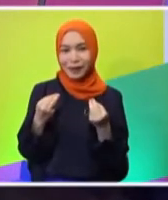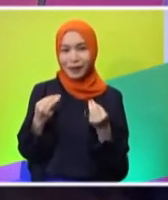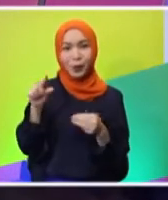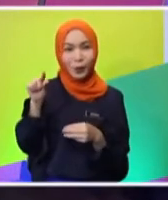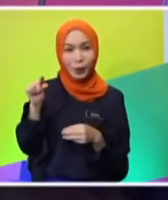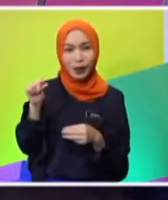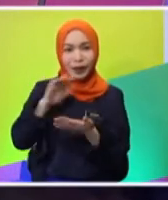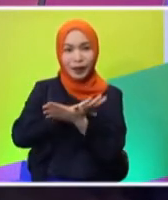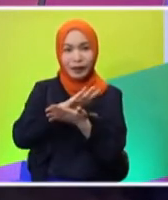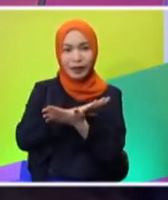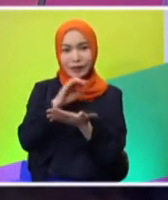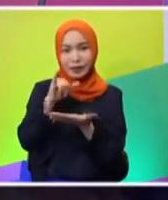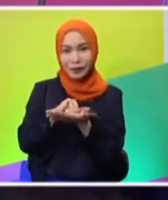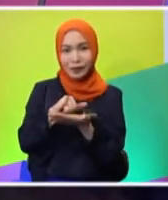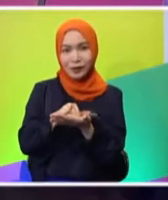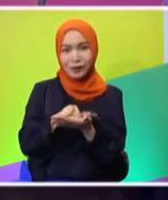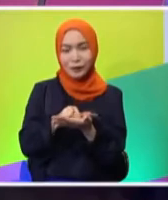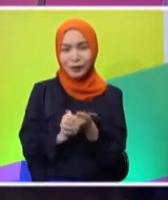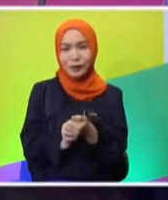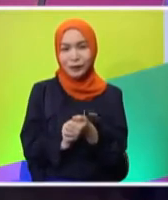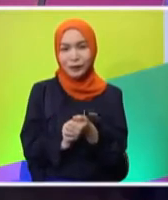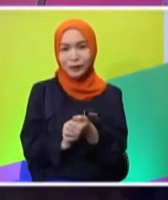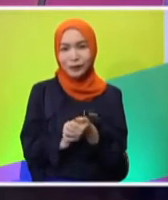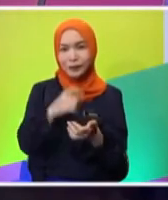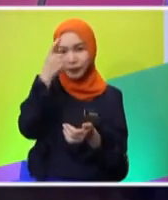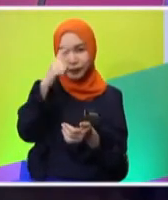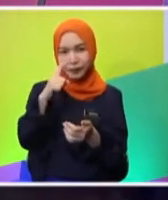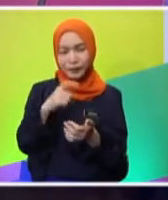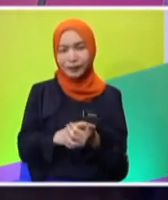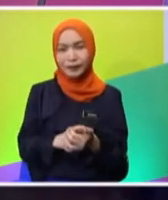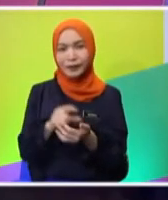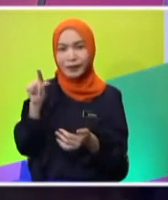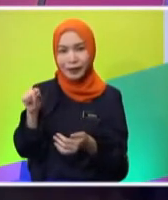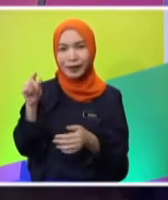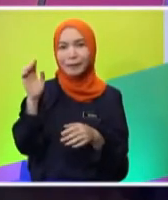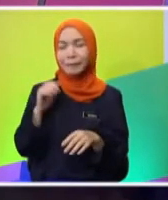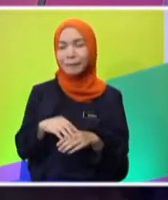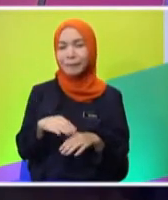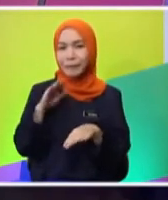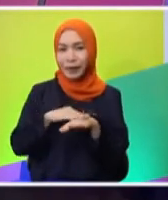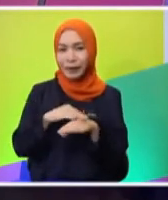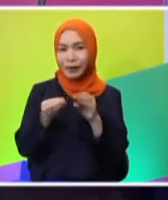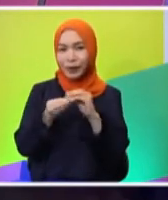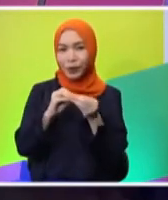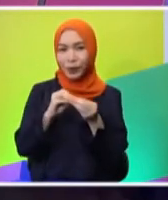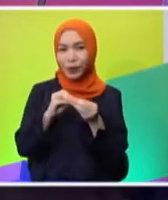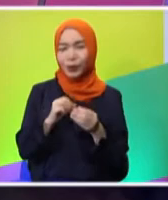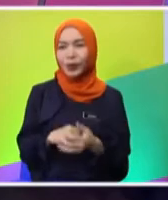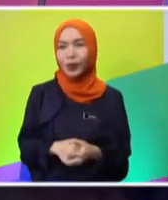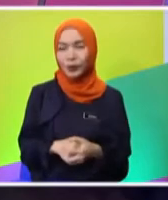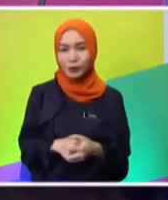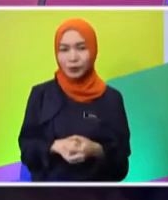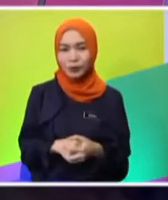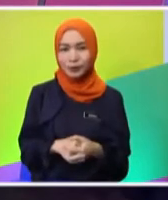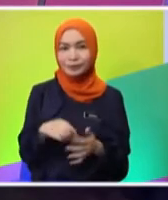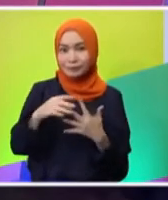jadi body pilih 73 untuk dilekatkan pada nombo yang terus 123456 dan 7 Maksudnya saya pilih